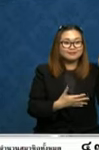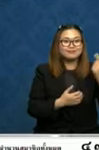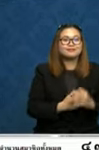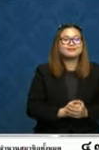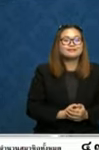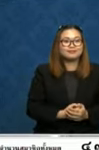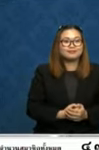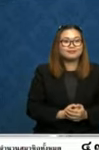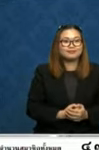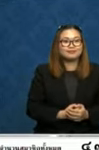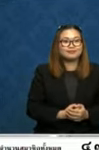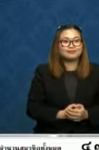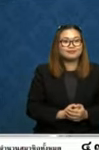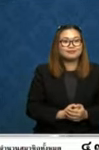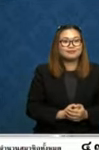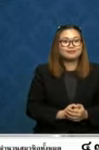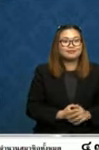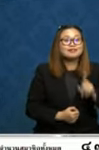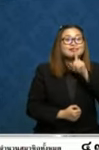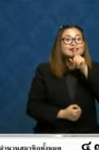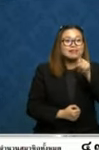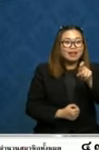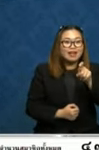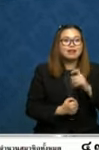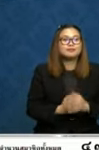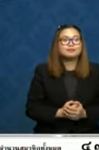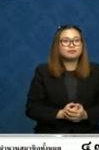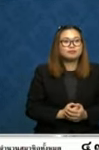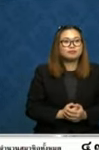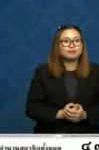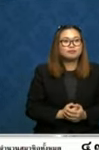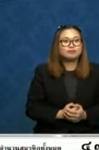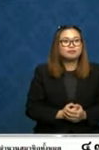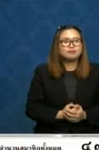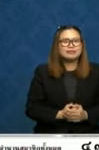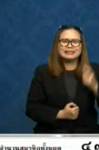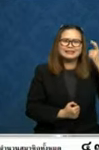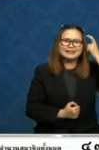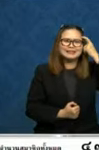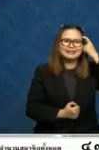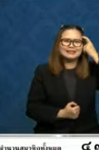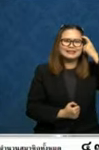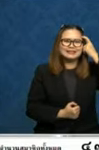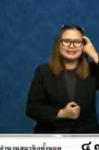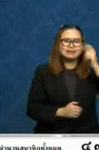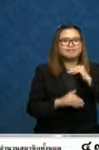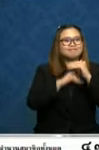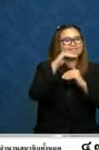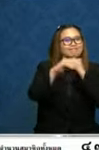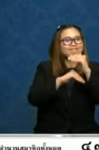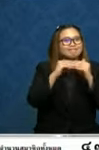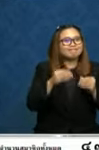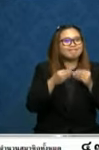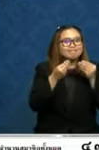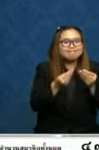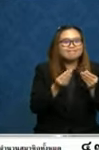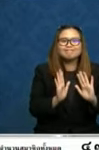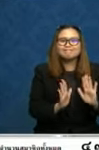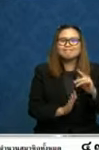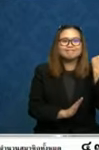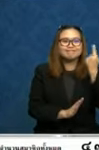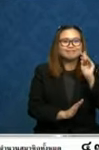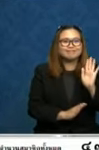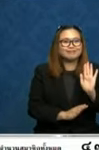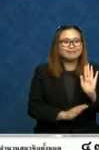าตั้งคำถามนะครับไม่ใช่ว่าจะไม่ให้มีการพัฒนานะครับการท่องเที่ยวของกอง